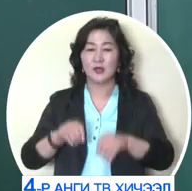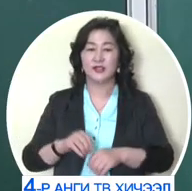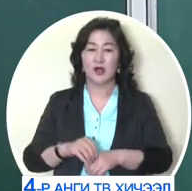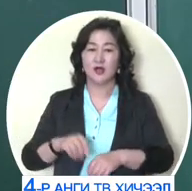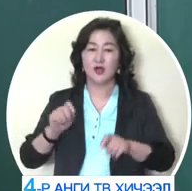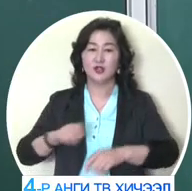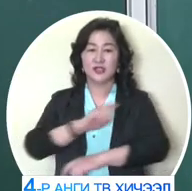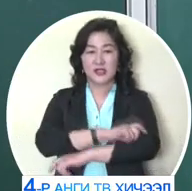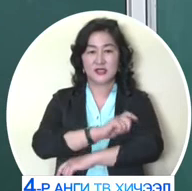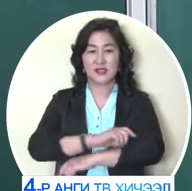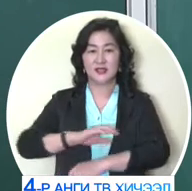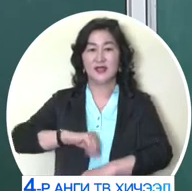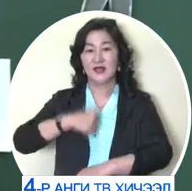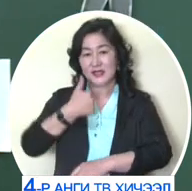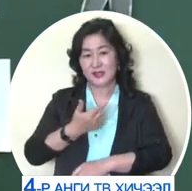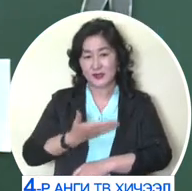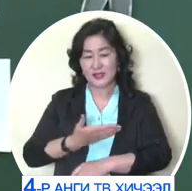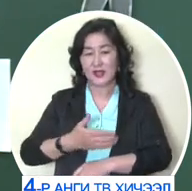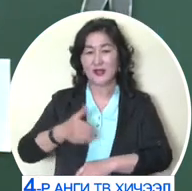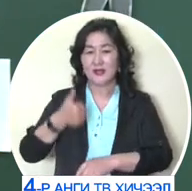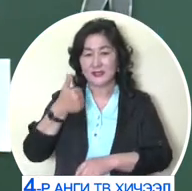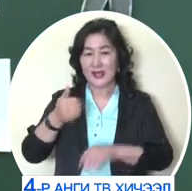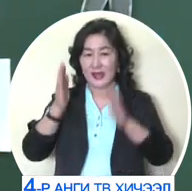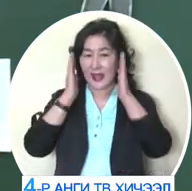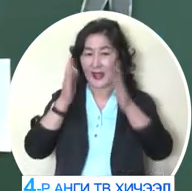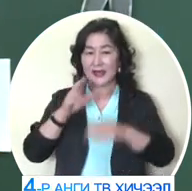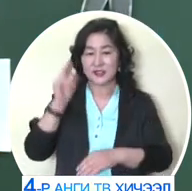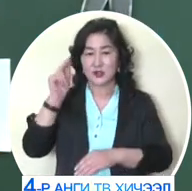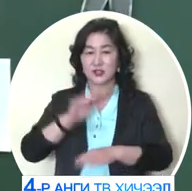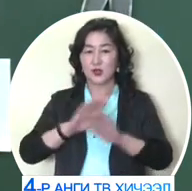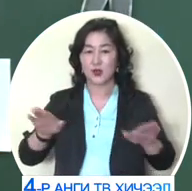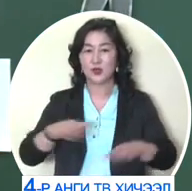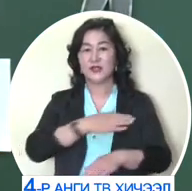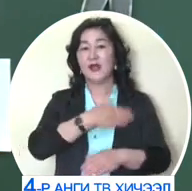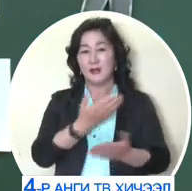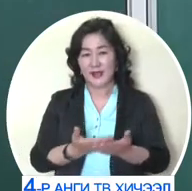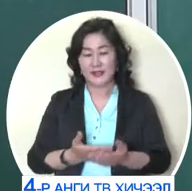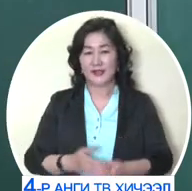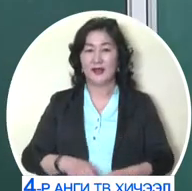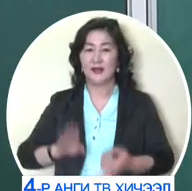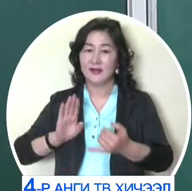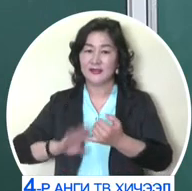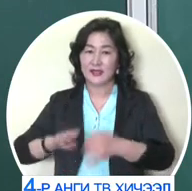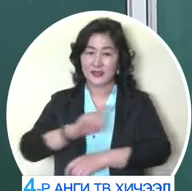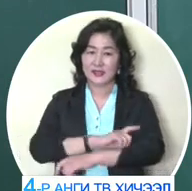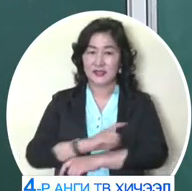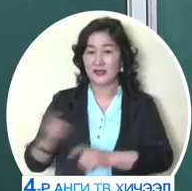сурагчдаа танилцуулах болно. Ингээд өнөөдрийнхөө хичээлийг идэвхтэй анхаарч үзэж суралцсан сурагчдаа